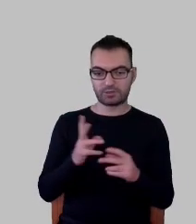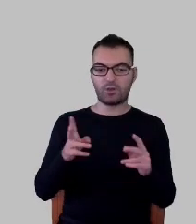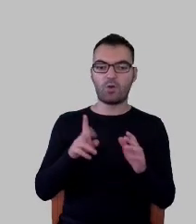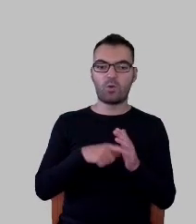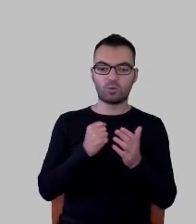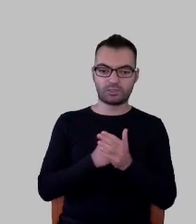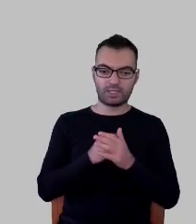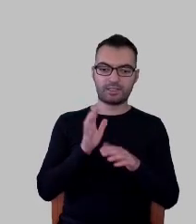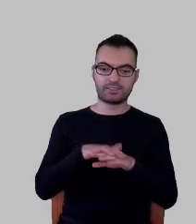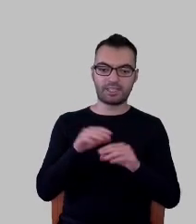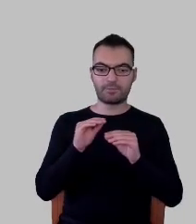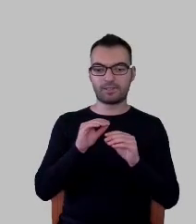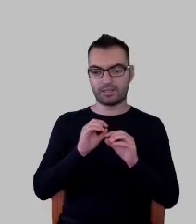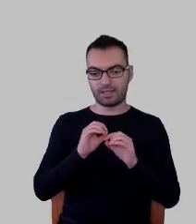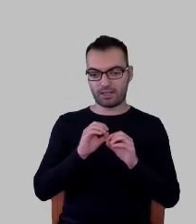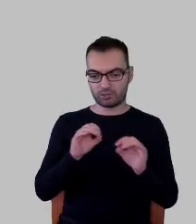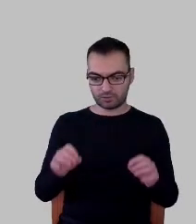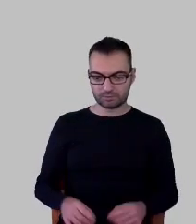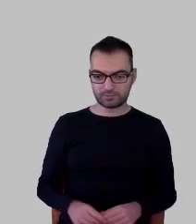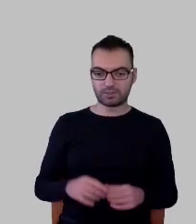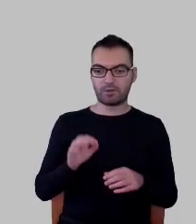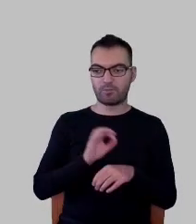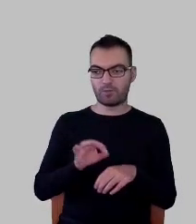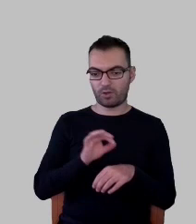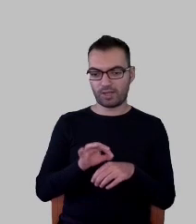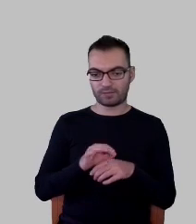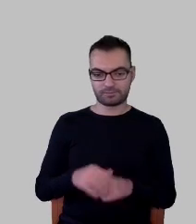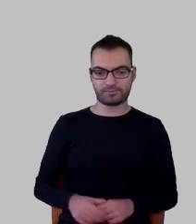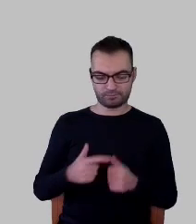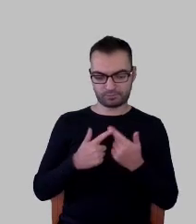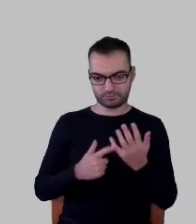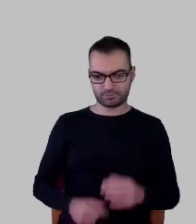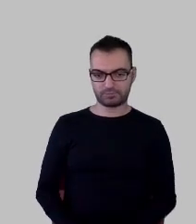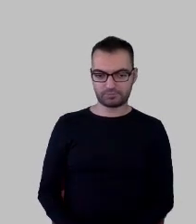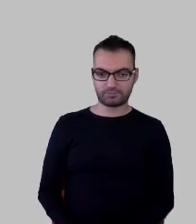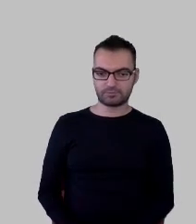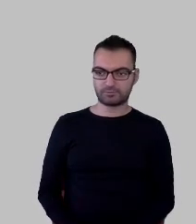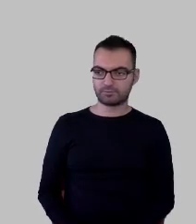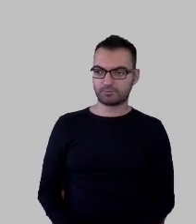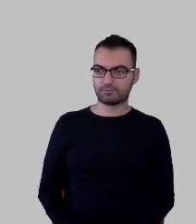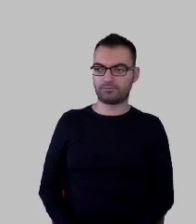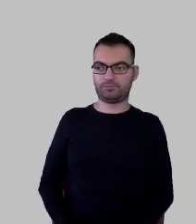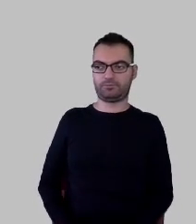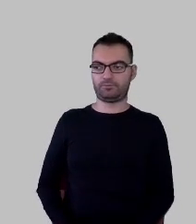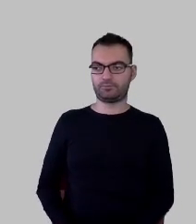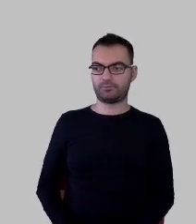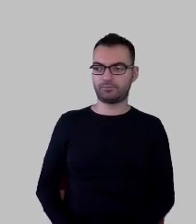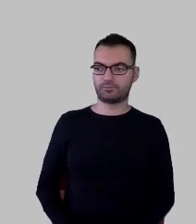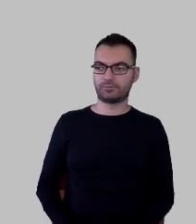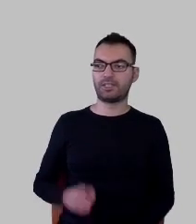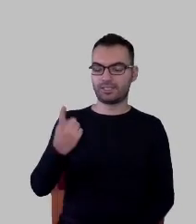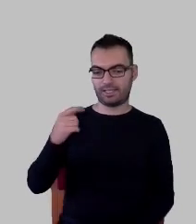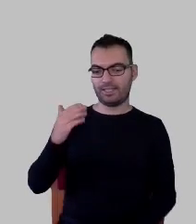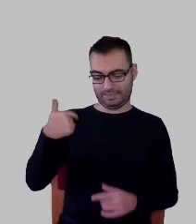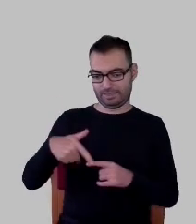systemie informacji oświatowej, projekt ustawy o finansowaniu zadań oświatowych. To za chwileczkę Państwo będziecie tutaj przez specjalistę